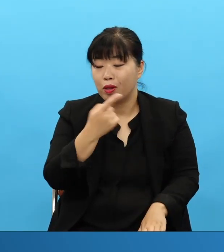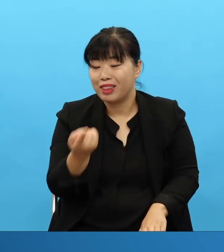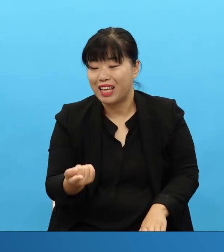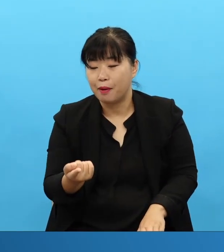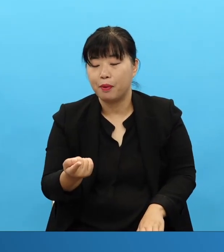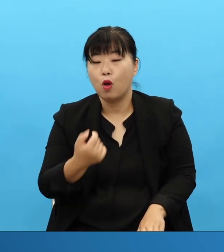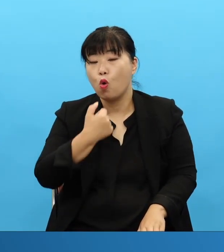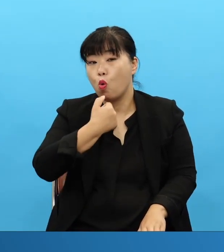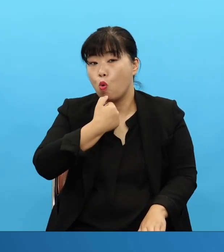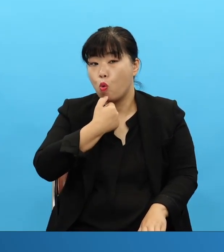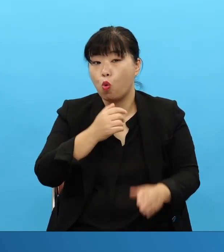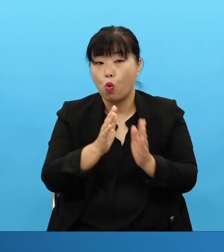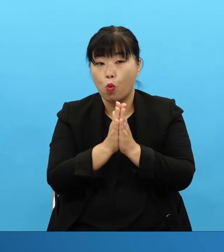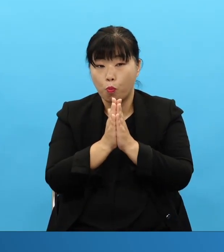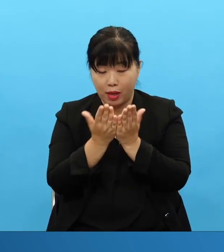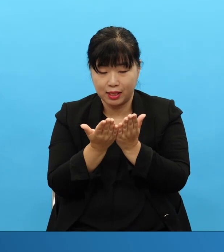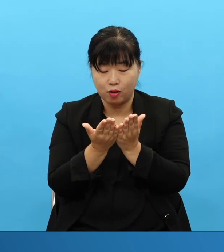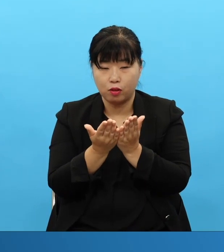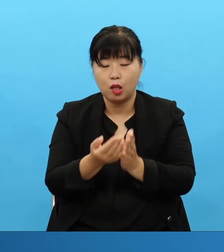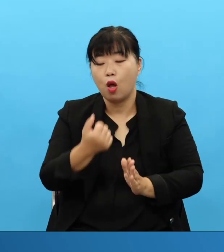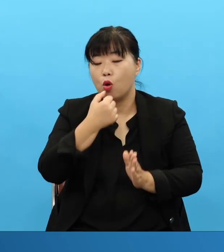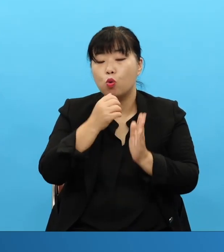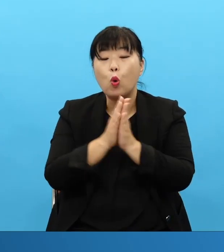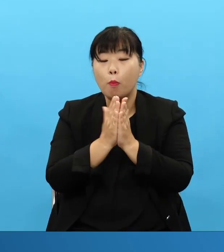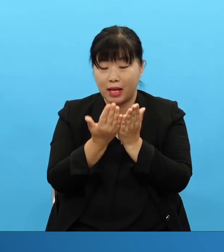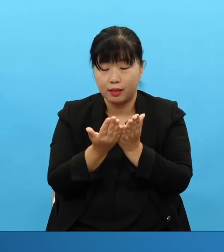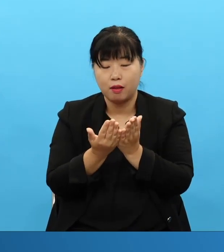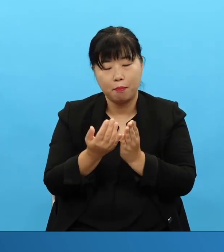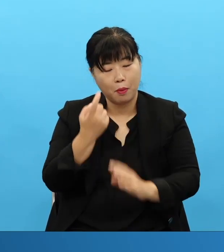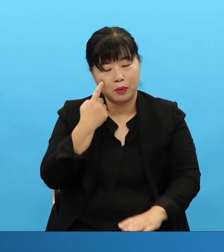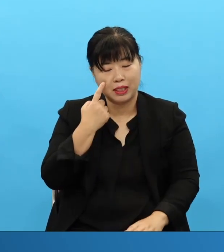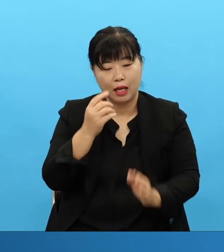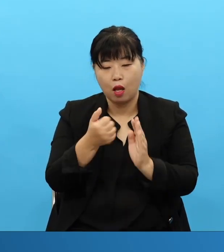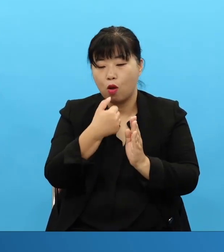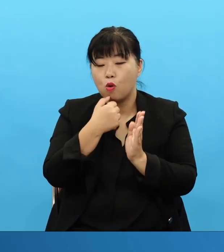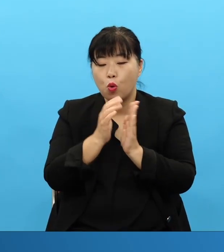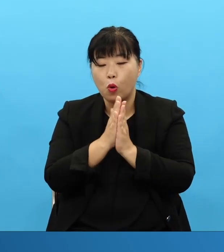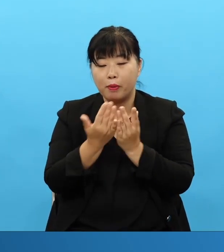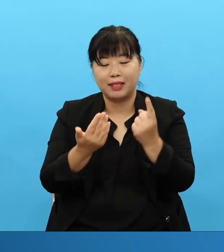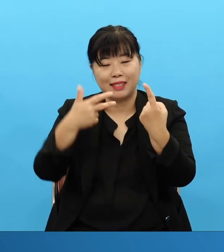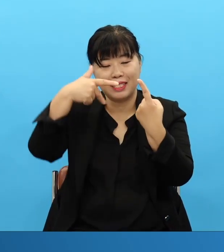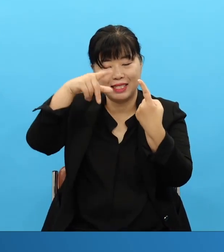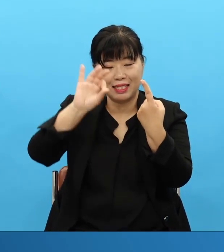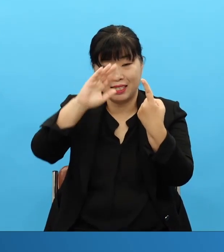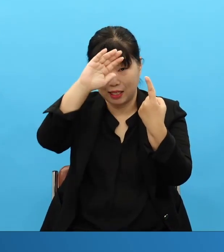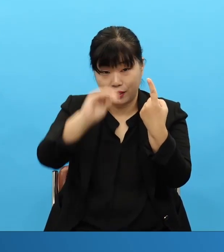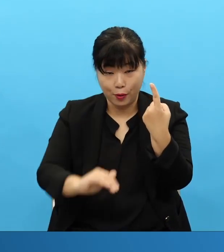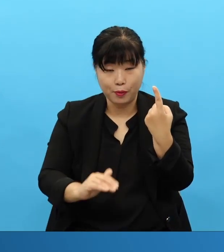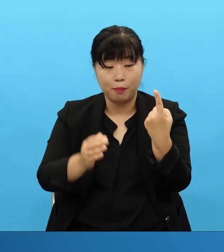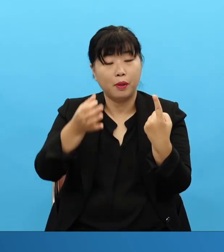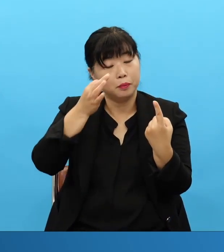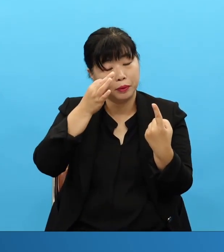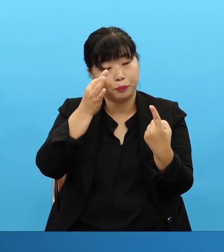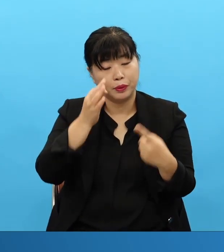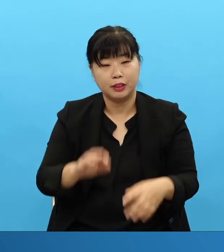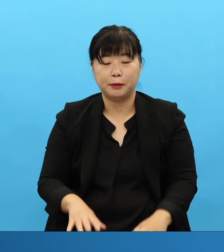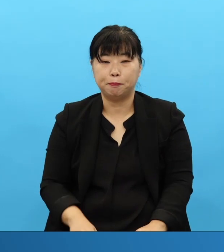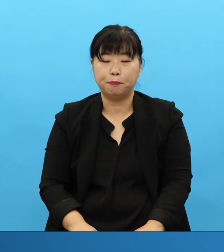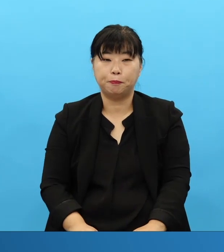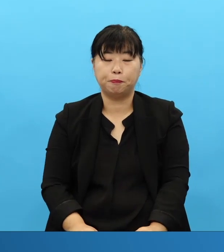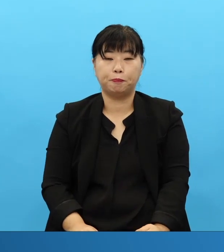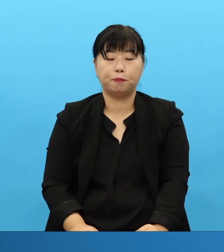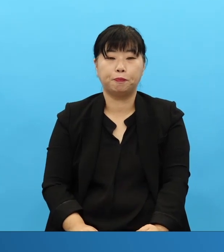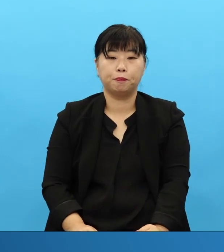게 로마서인데 로마서 1장을 한번 보세요. That if we look at Acts, it's the acts of all of the apostles as they move around, including Paul, and then we talk about